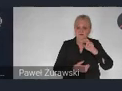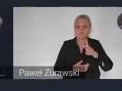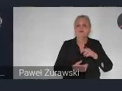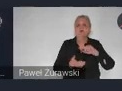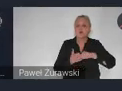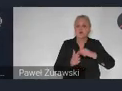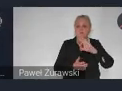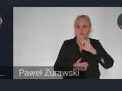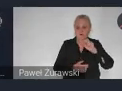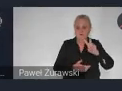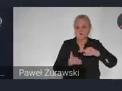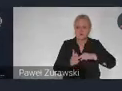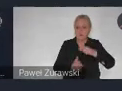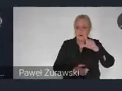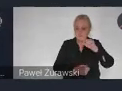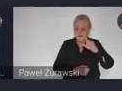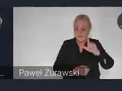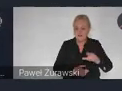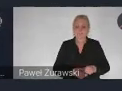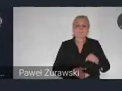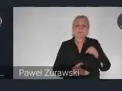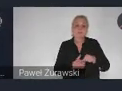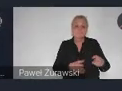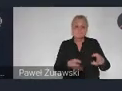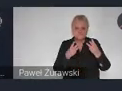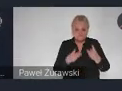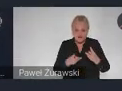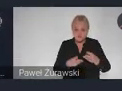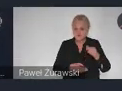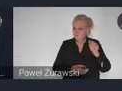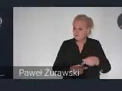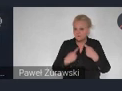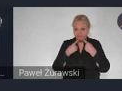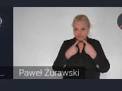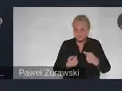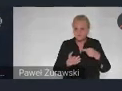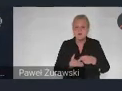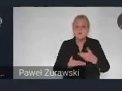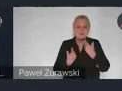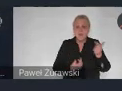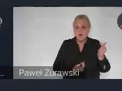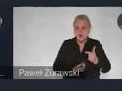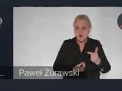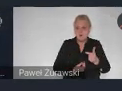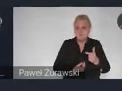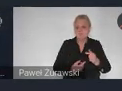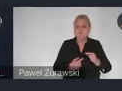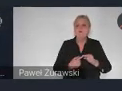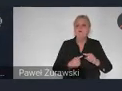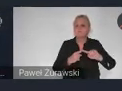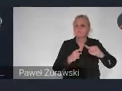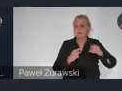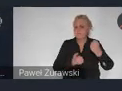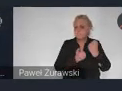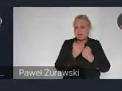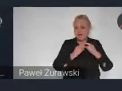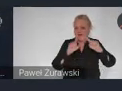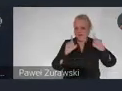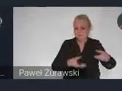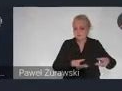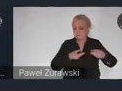generator.niv.gov.pl co istotne i to należy podkreślić że nie ma obowiązku przesyłania wersji papierowej